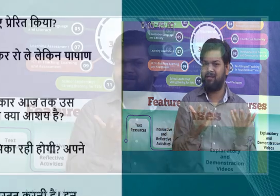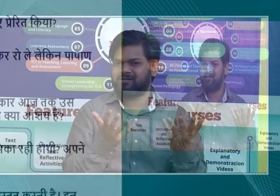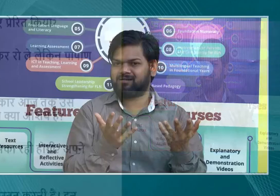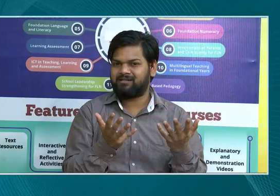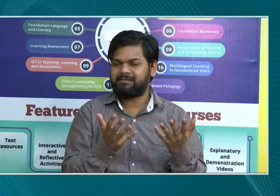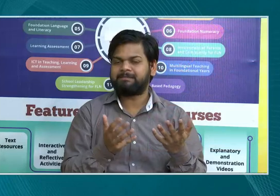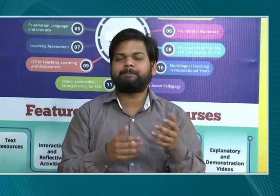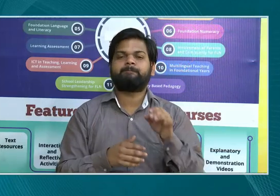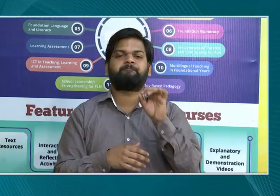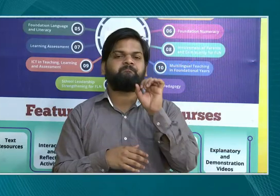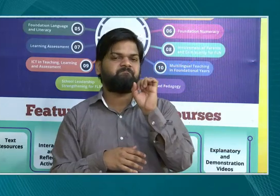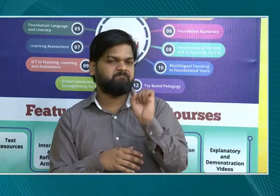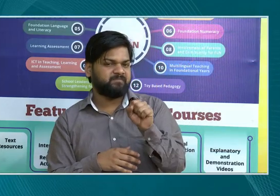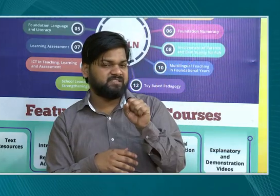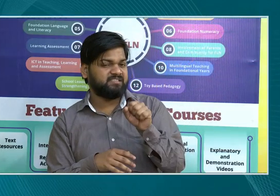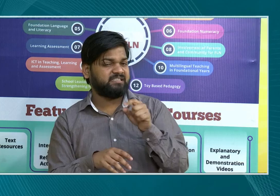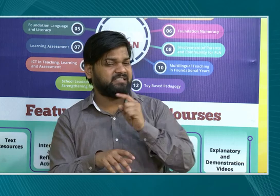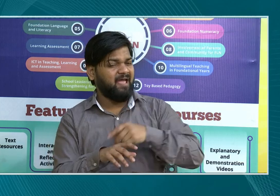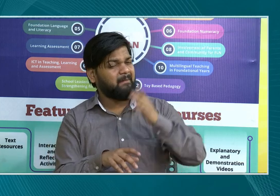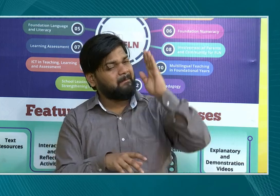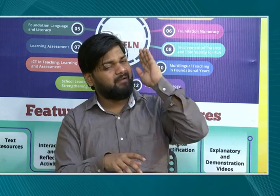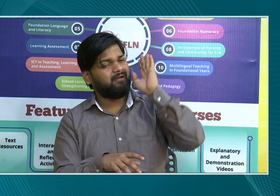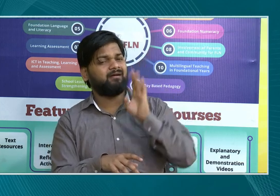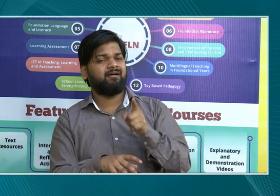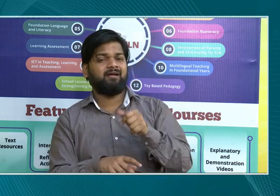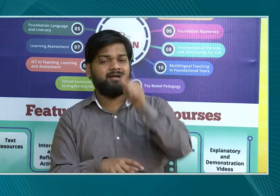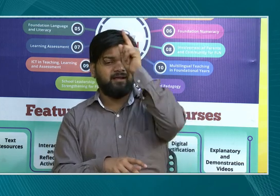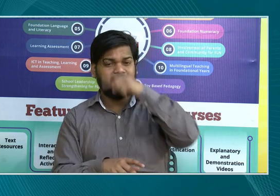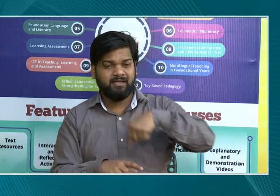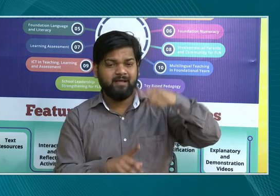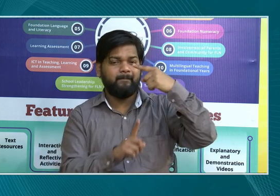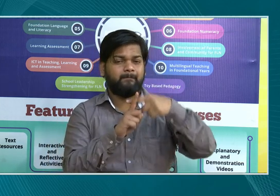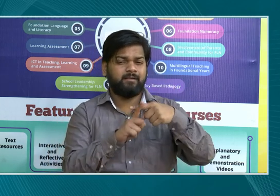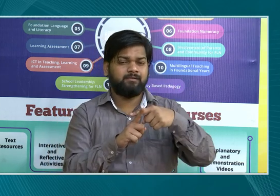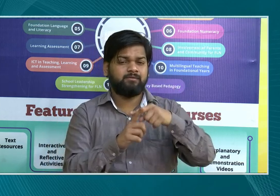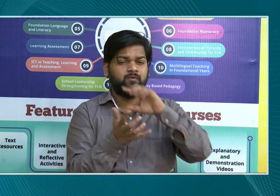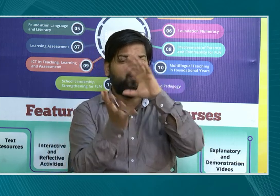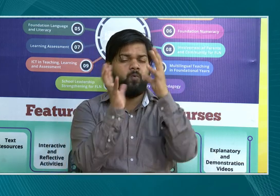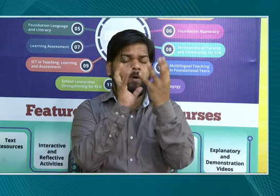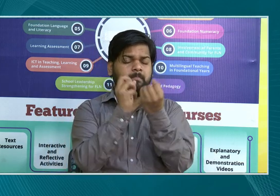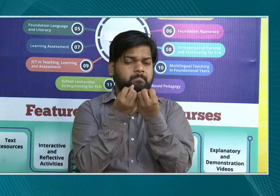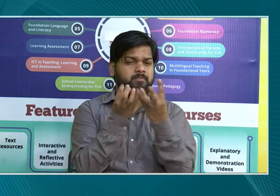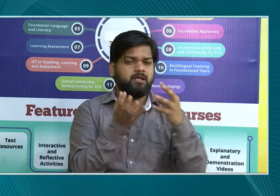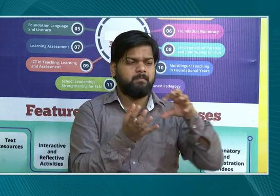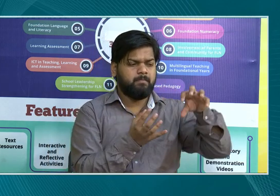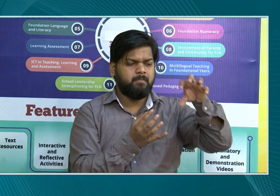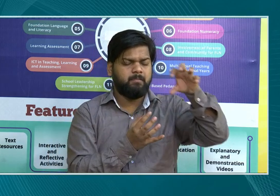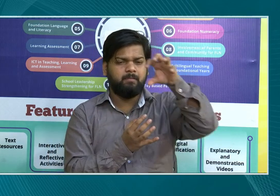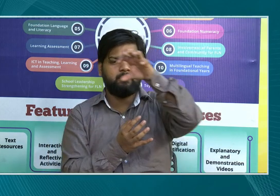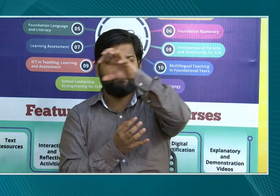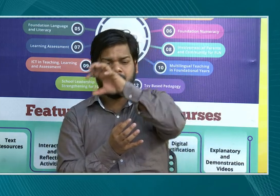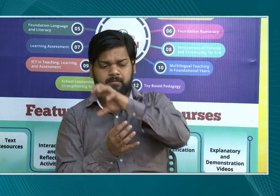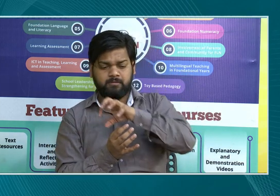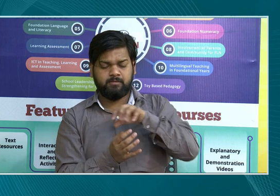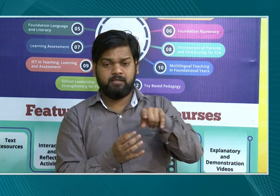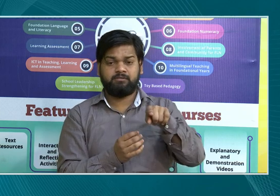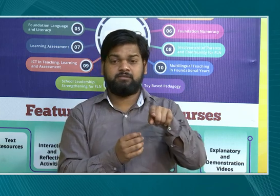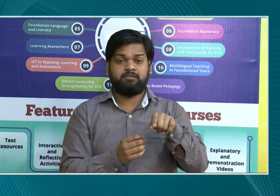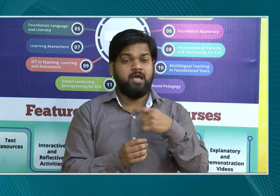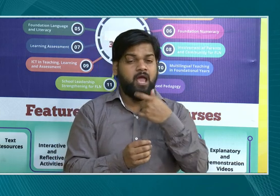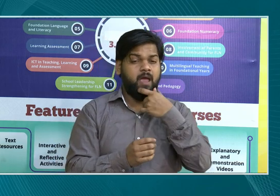विश्व में लगभग अनेक देशों में अनेक देशों में तो यह कहा जा सकता है की जो एडवाइजरी बॉडी एडमिनिस्ट्रेटिव बॉडी इंडिया में थी